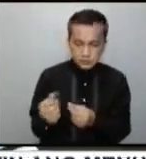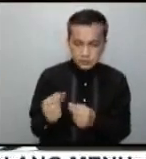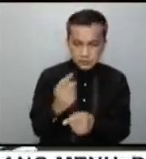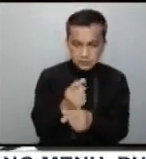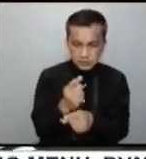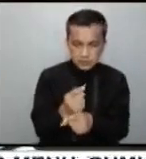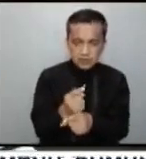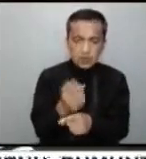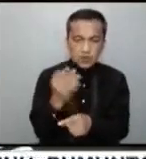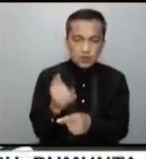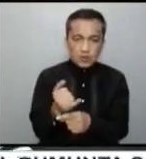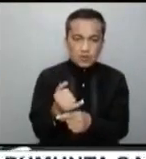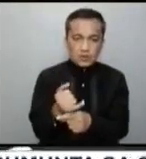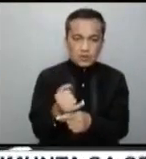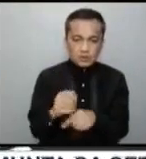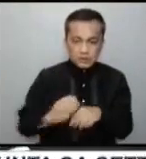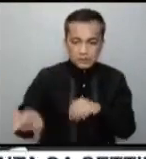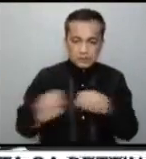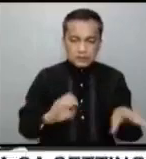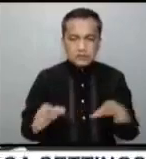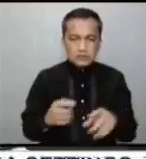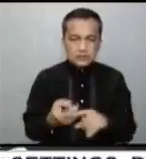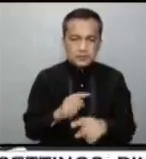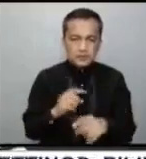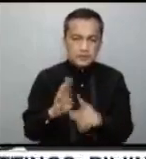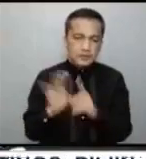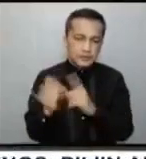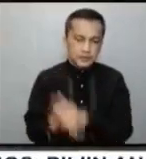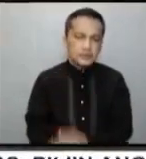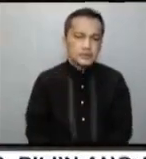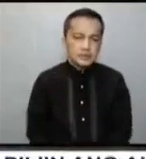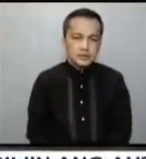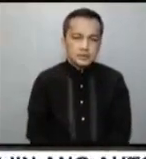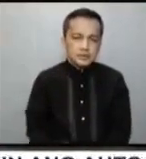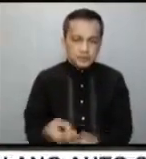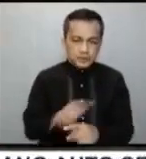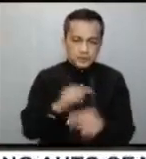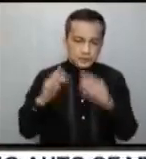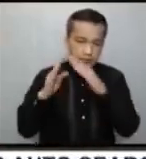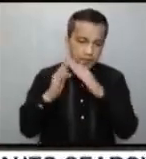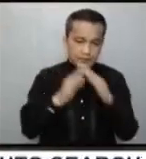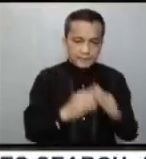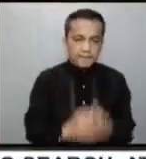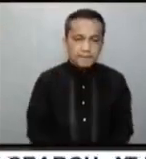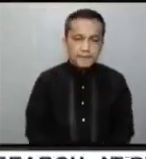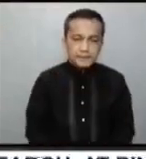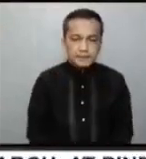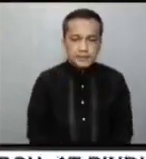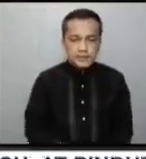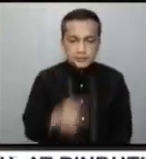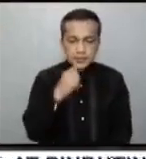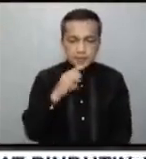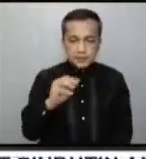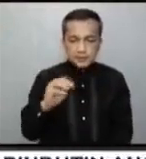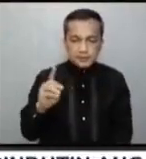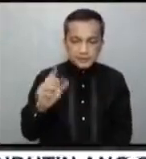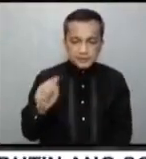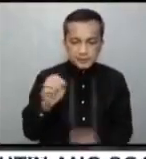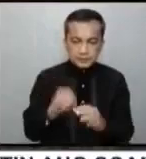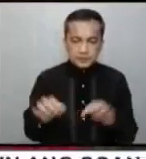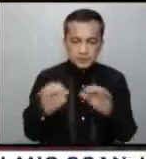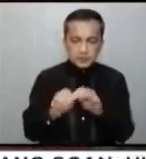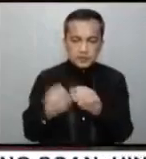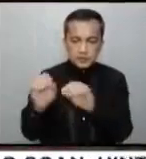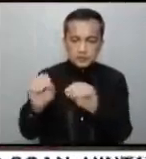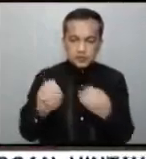ang pagkakalat ay nagbumula sa barangay, nagbubula sa household. Ayon sa MMDA, mahalagang maituro sa bawat kabahayan ang